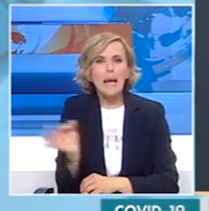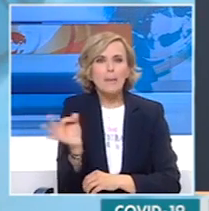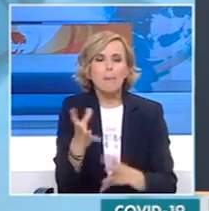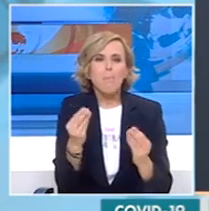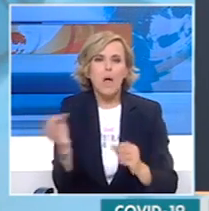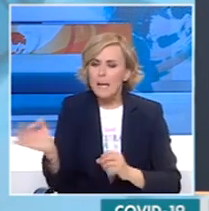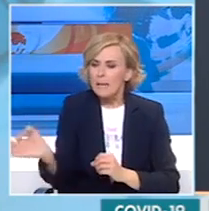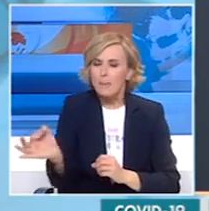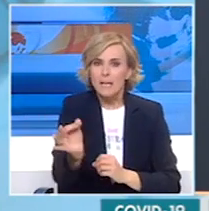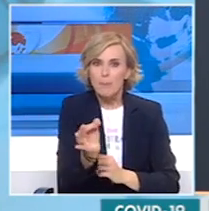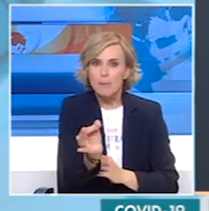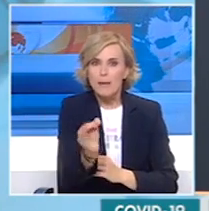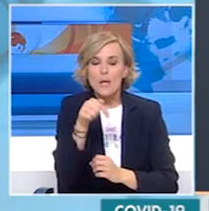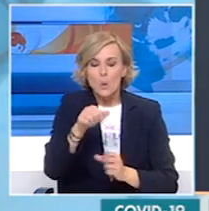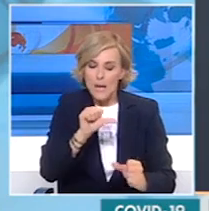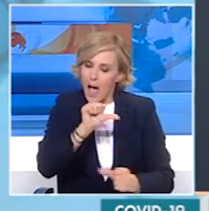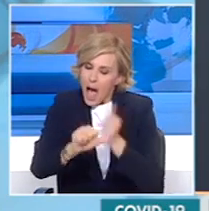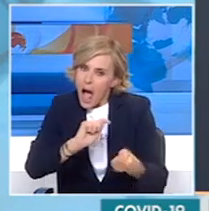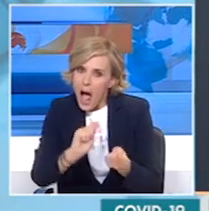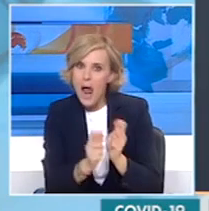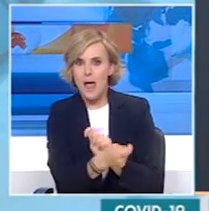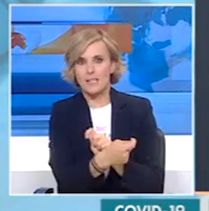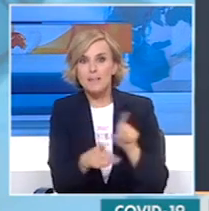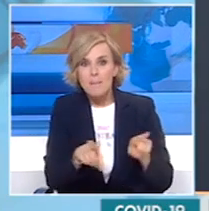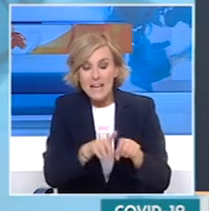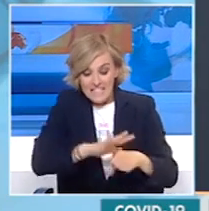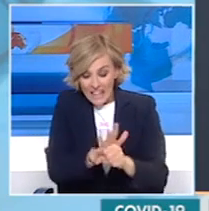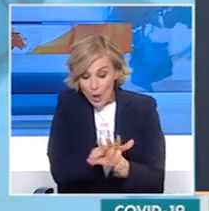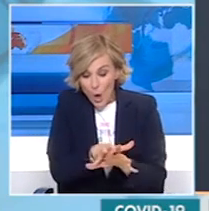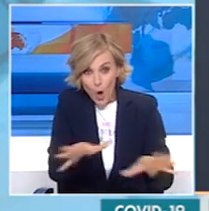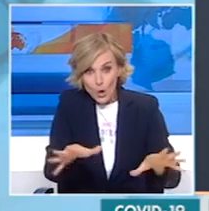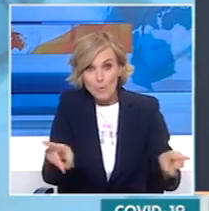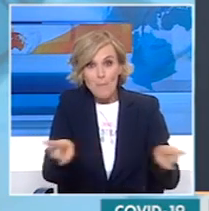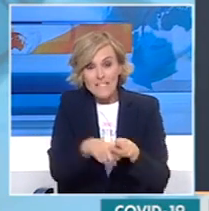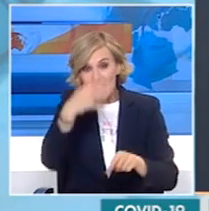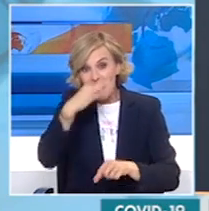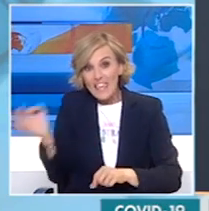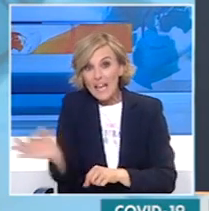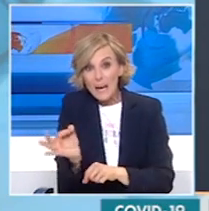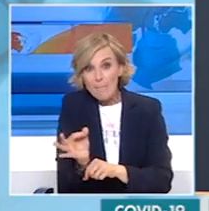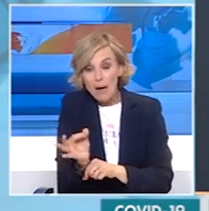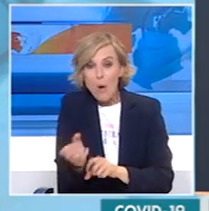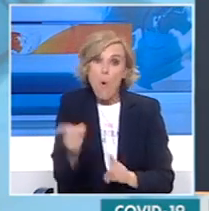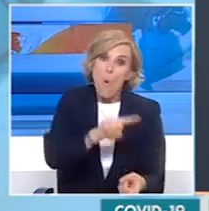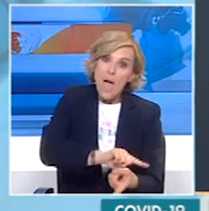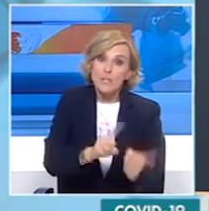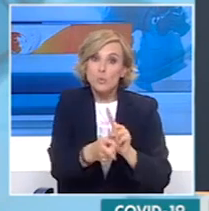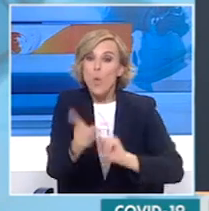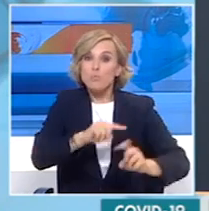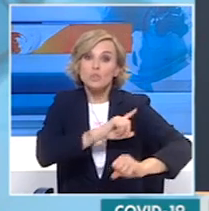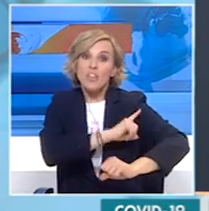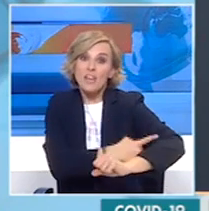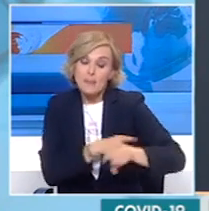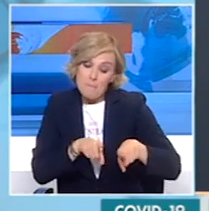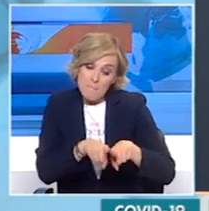και αν επανέλθει ο ιός, κυκλοφορεί μαζί ο κορονοϊός με τη γρίπη, αν ο ένας θα αναστέλει τον άλλο ή θα